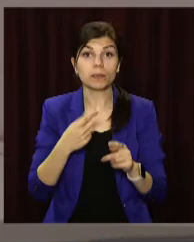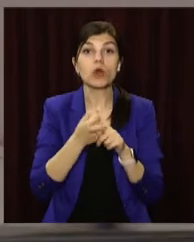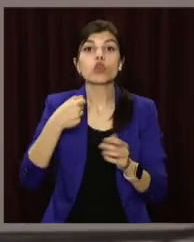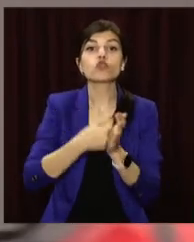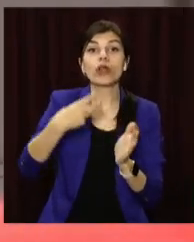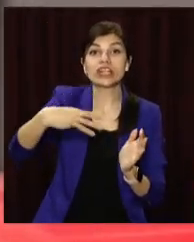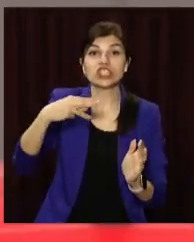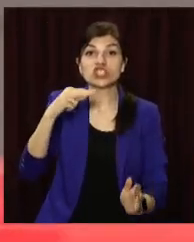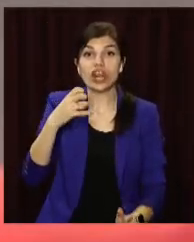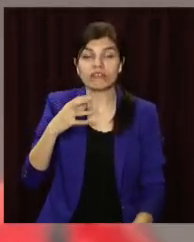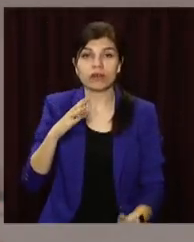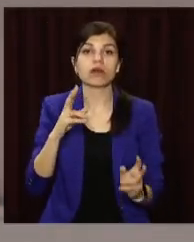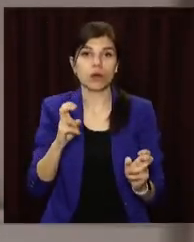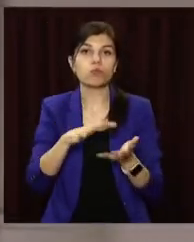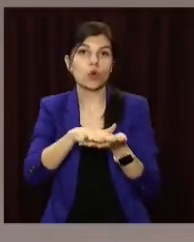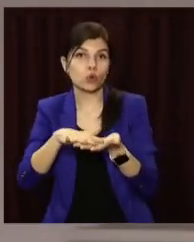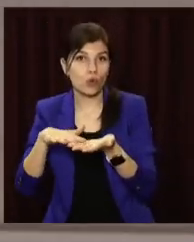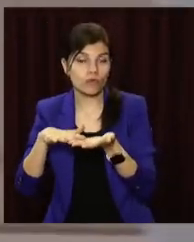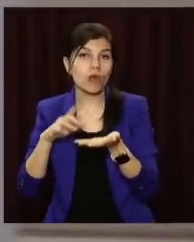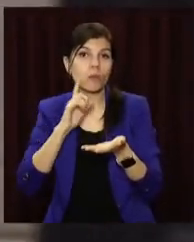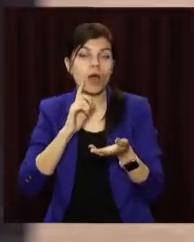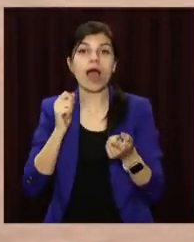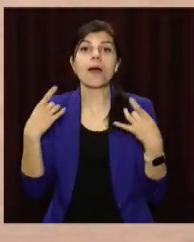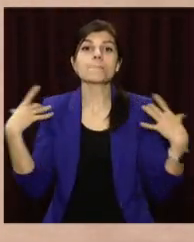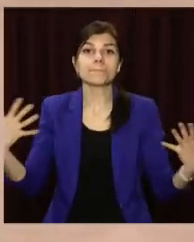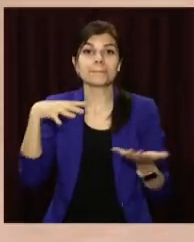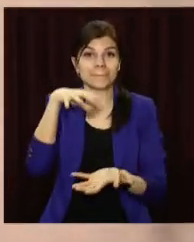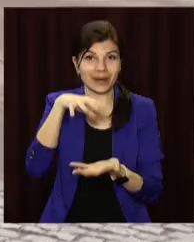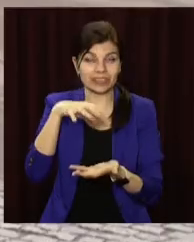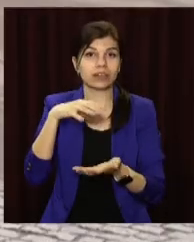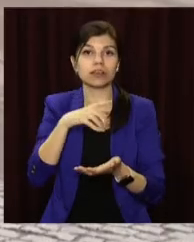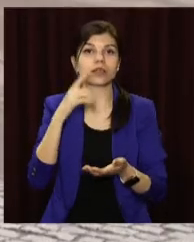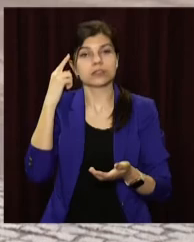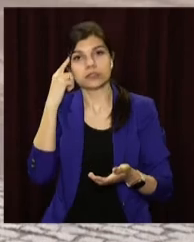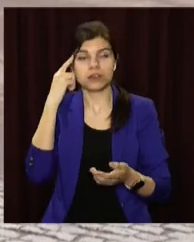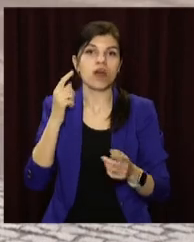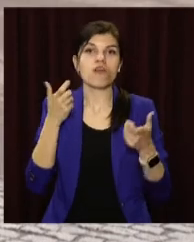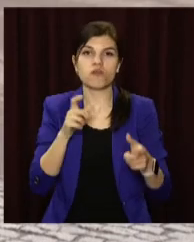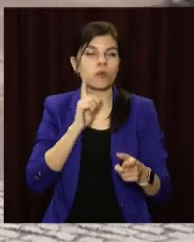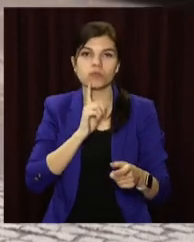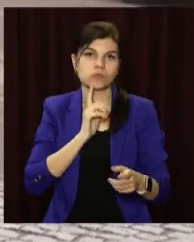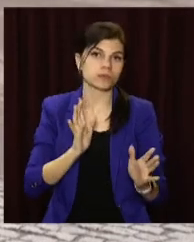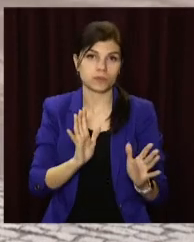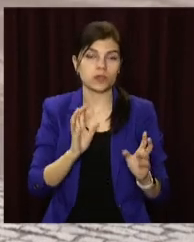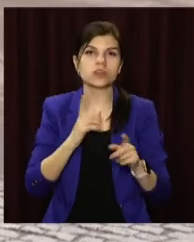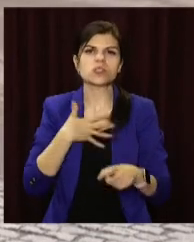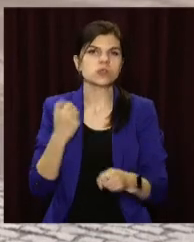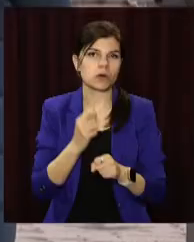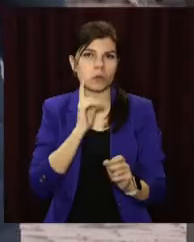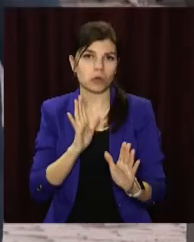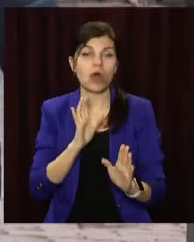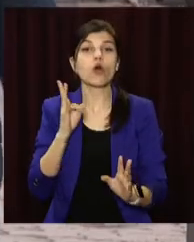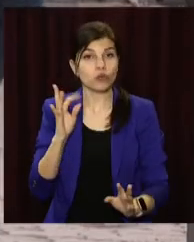червня в Україні подовжили адаптивний карантин, а на Великодні свята не планують вводити додаткові обмеження. Натомість у МОЗ радять